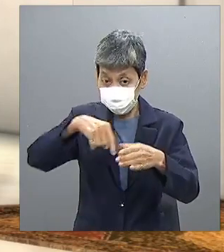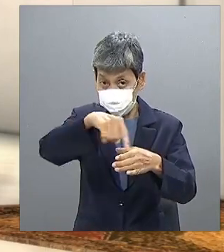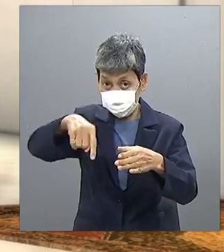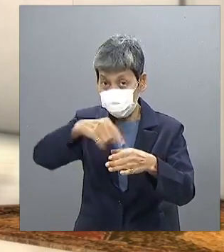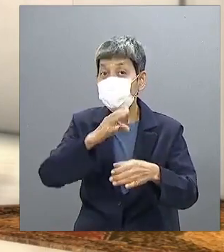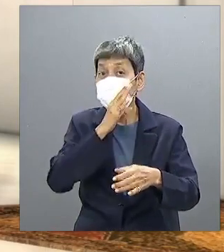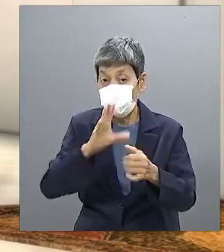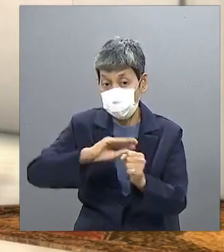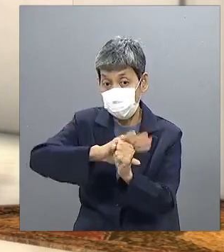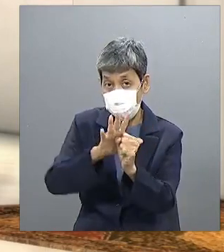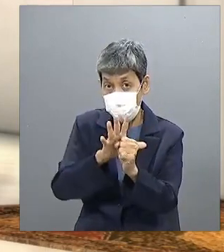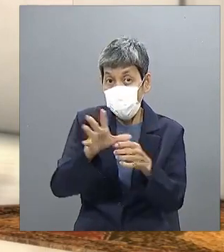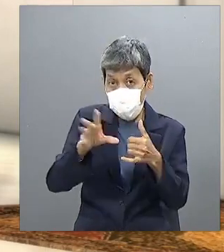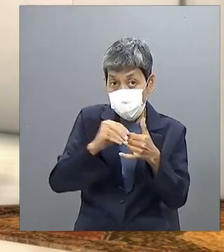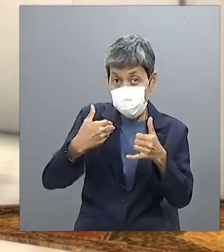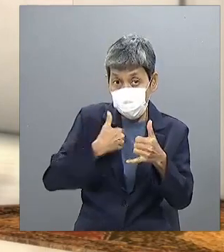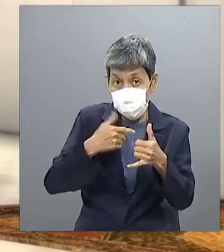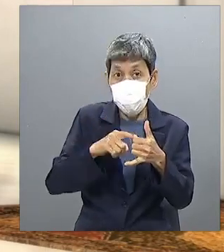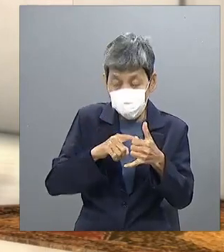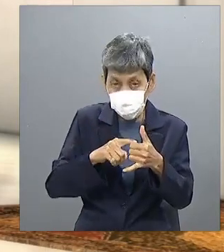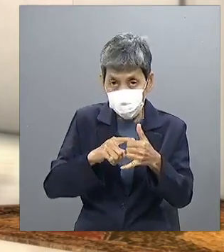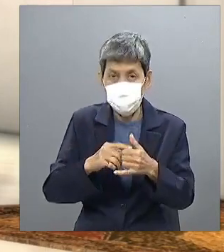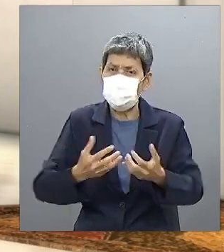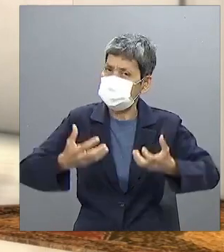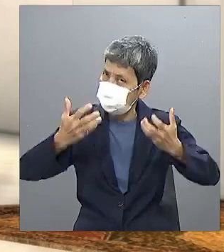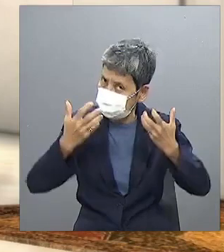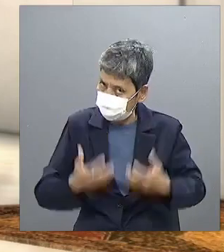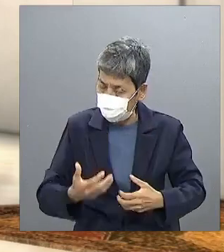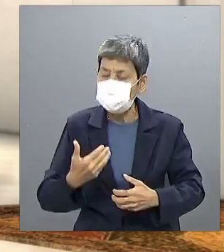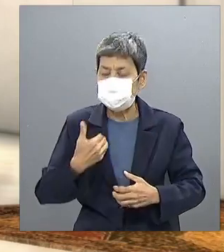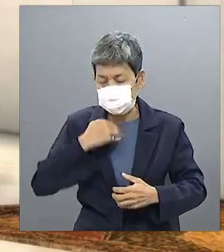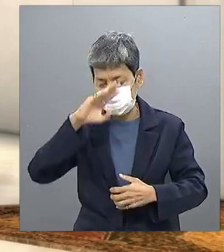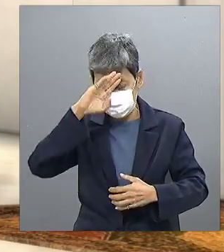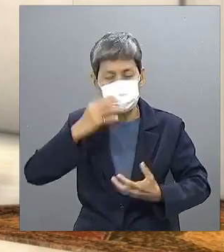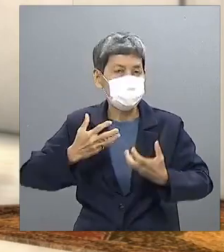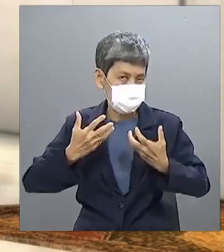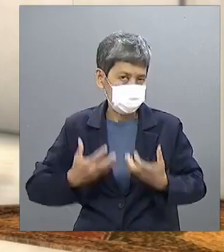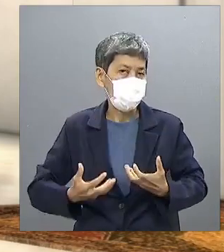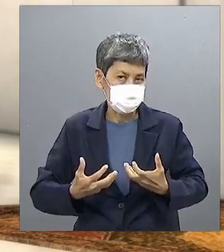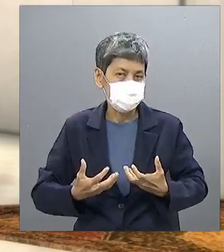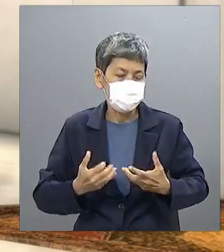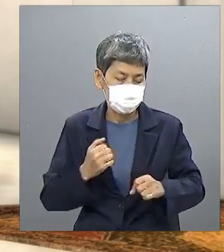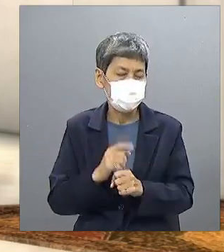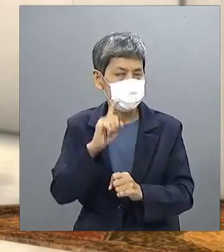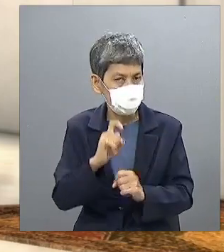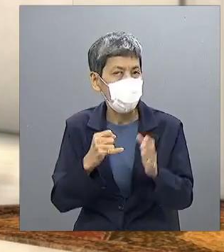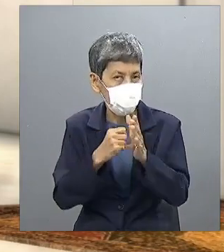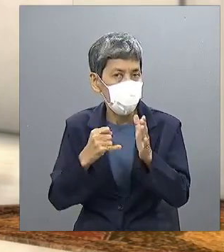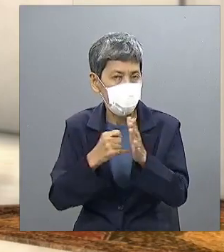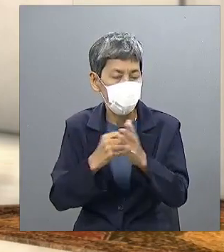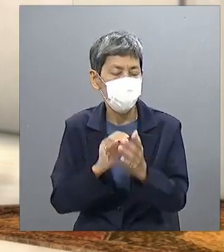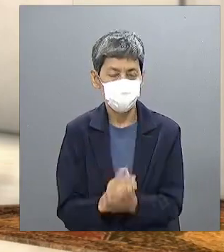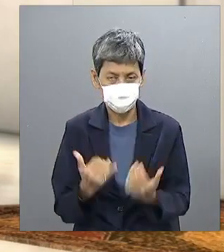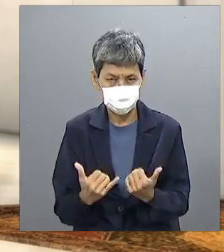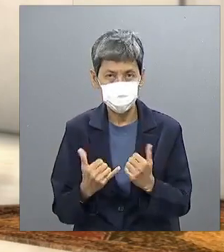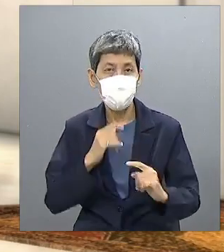โคบิ Set 9แล้วจะมีอาการรุนแรงหรือว่ามีความเสี่ยงต่อการเสียชีวิตได้ด้วยค่ะวันนี้เราจะมาพูด